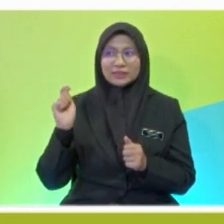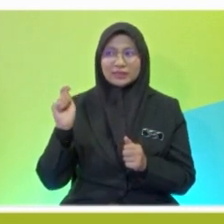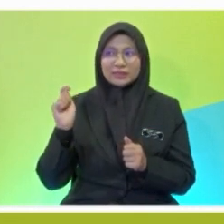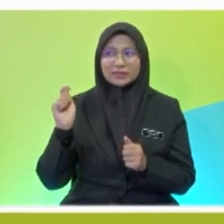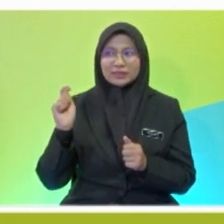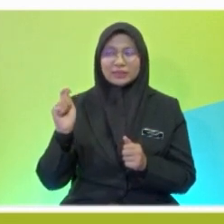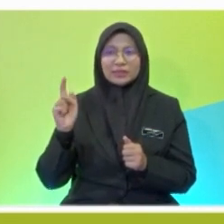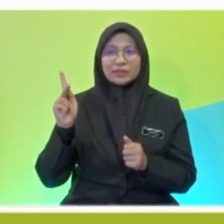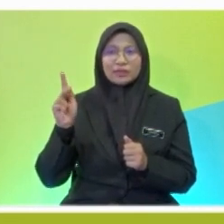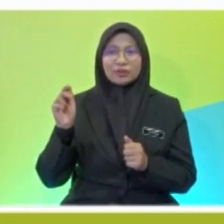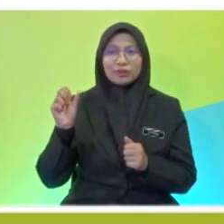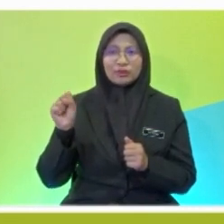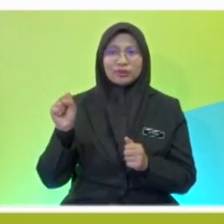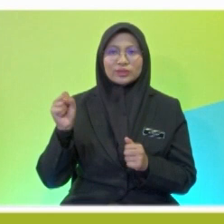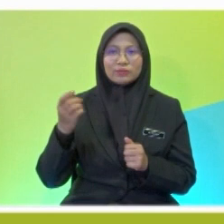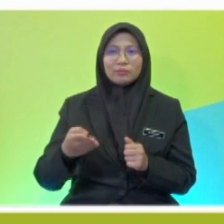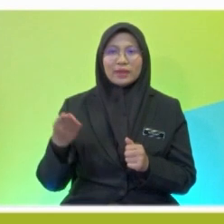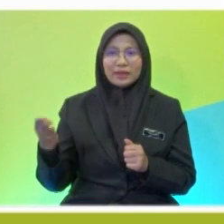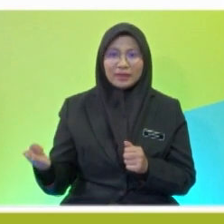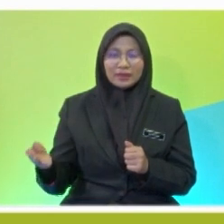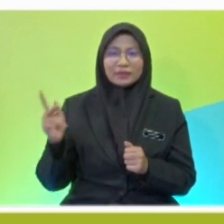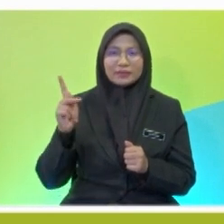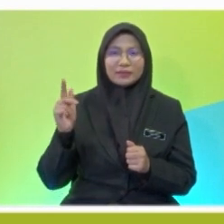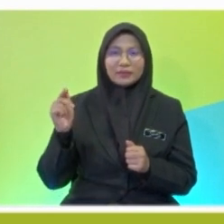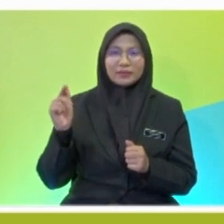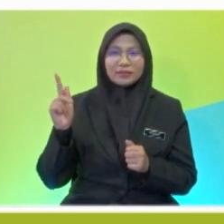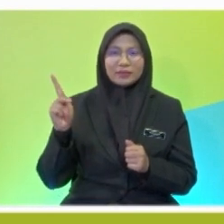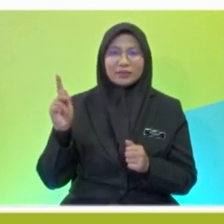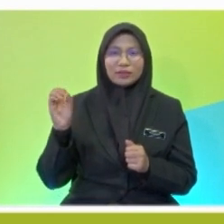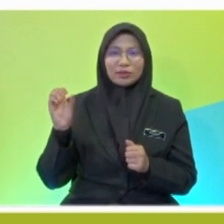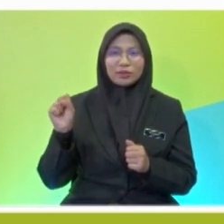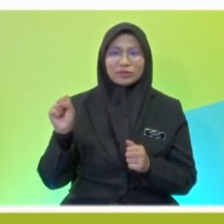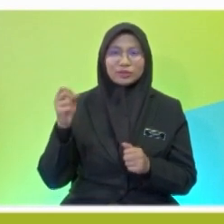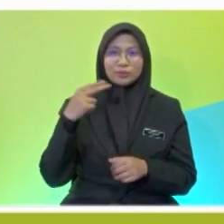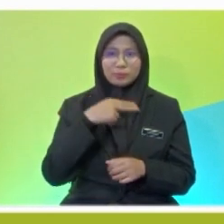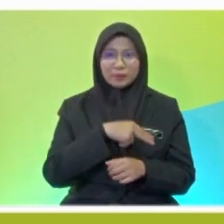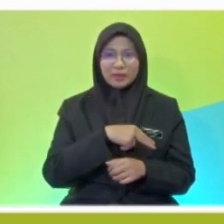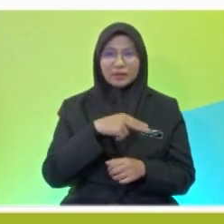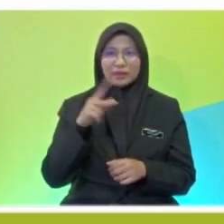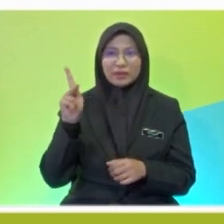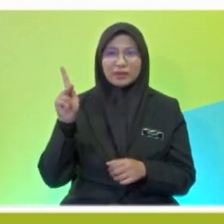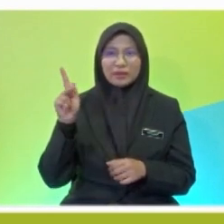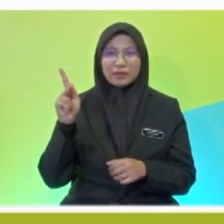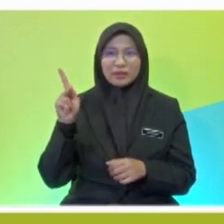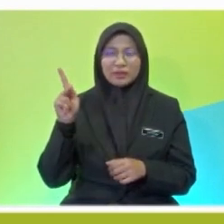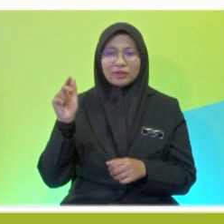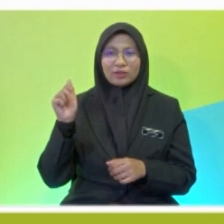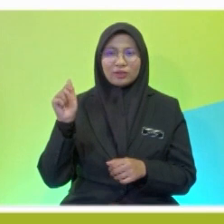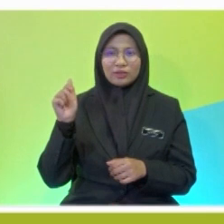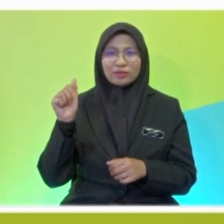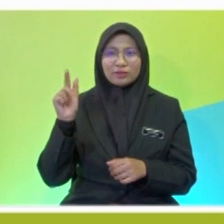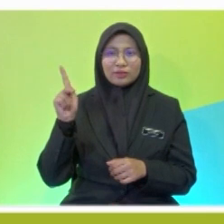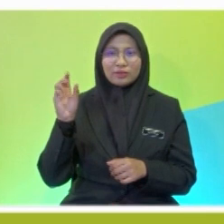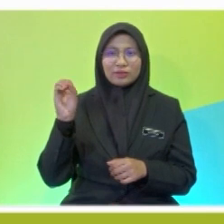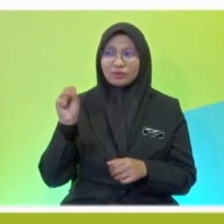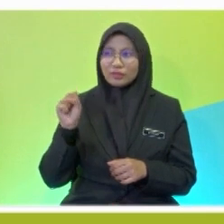cos upah kos sampingan dan kita tambah dengan kos untung 35 Ringgit barulah kita akan jumpa